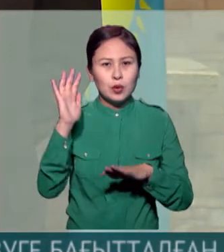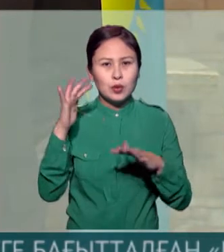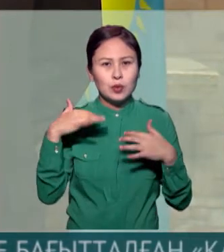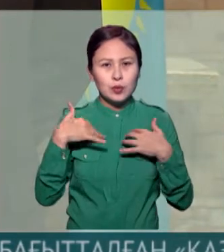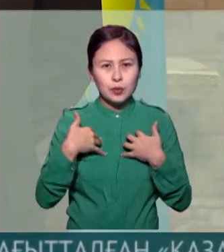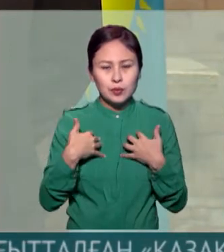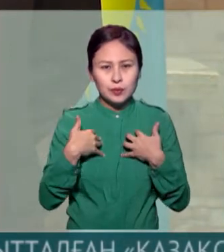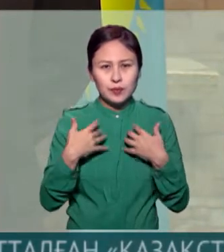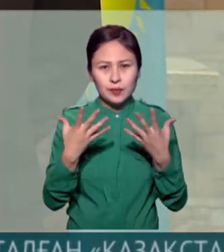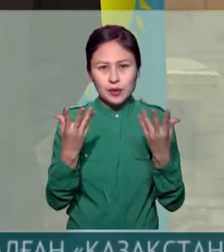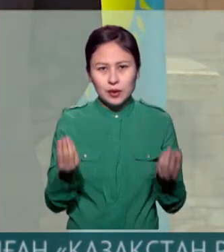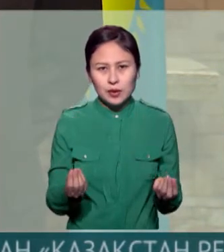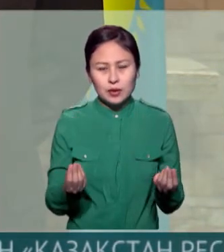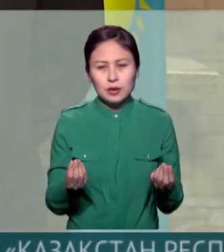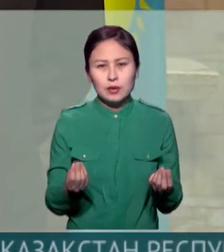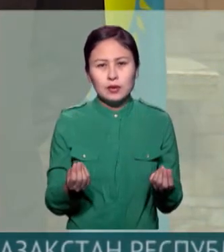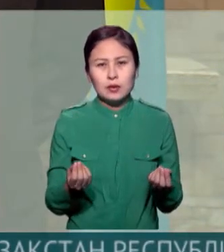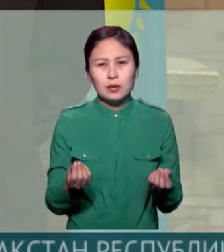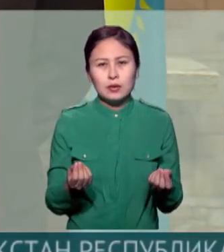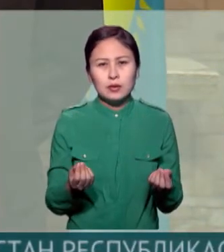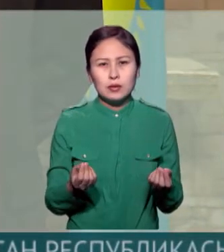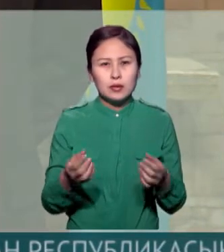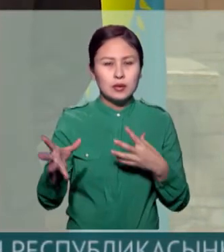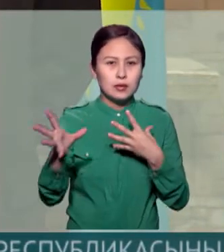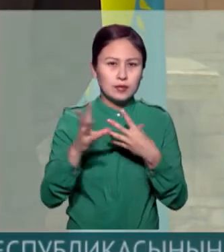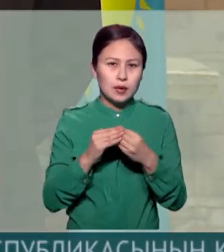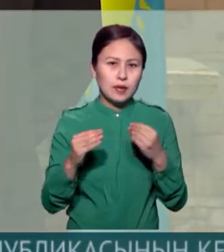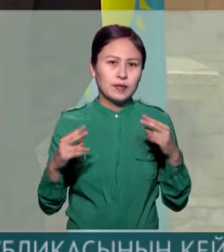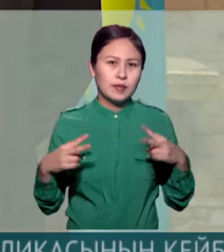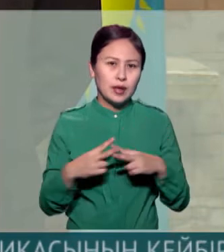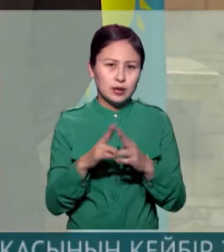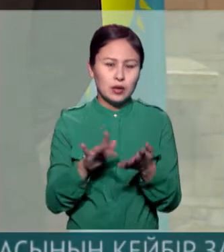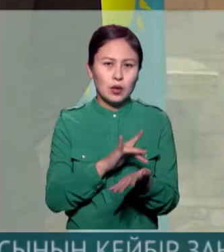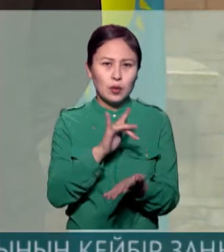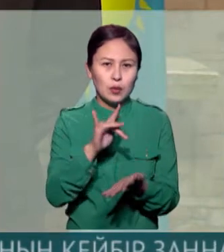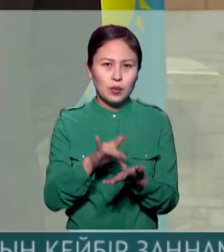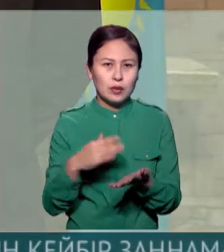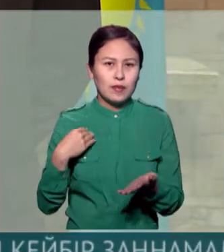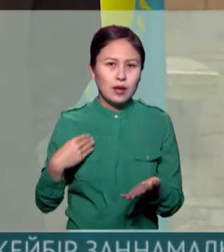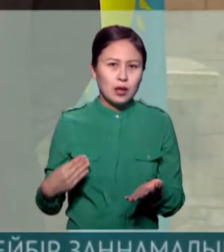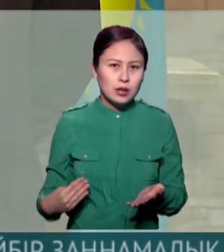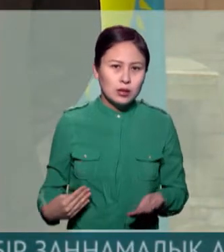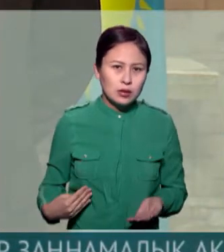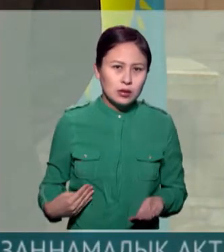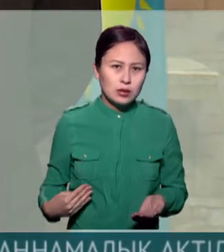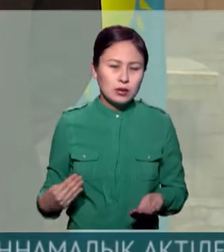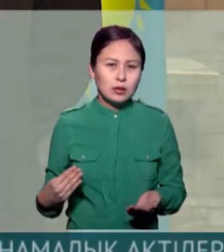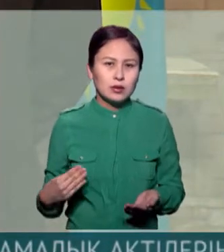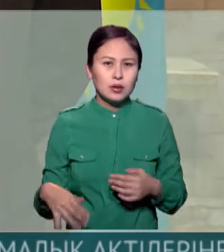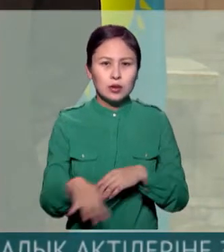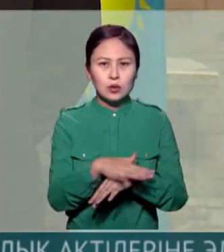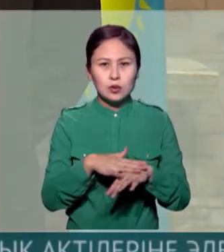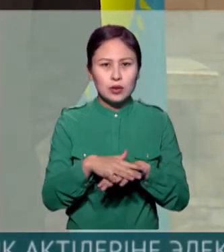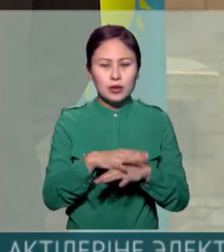Франциядағы біз Франция халқымен бірге екенімізді білдіреміз. Француз халқы, Франция